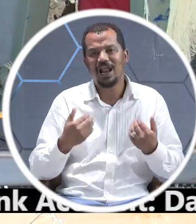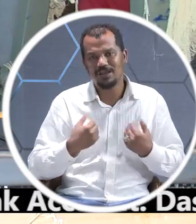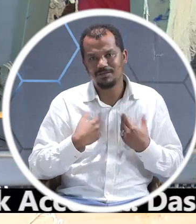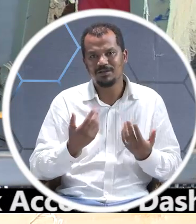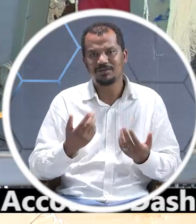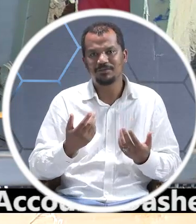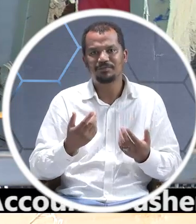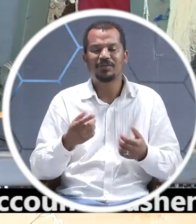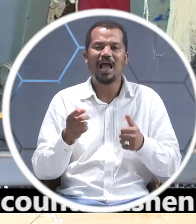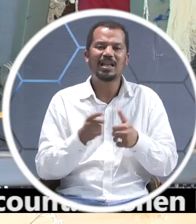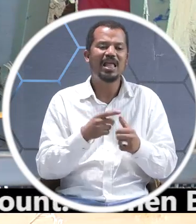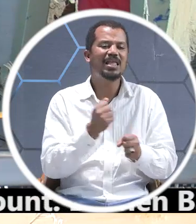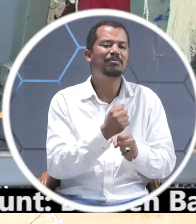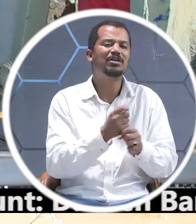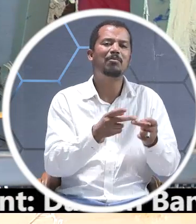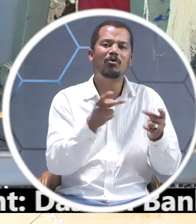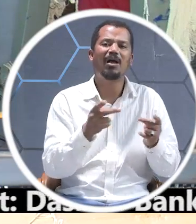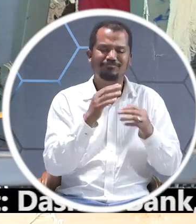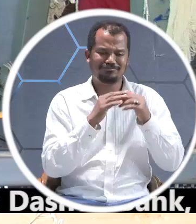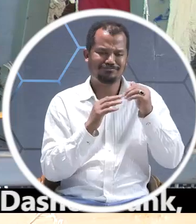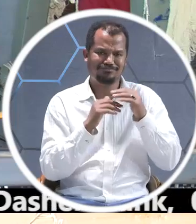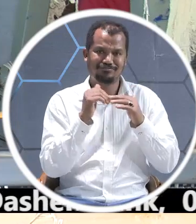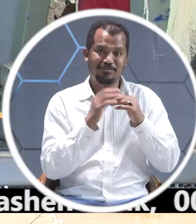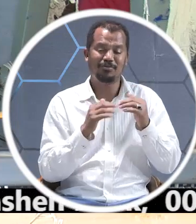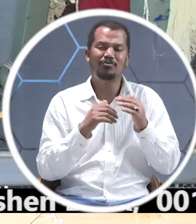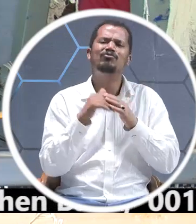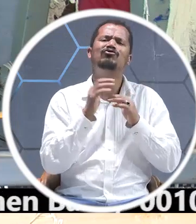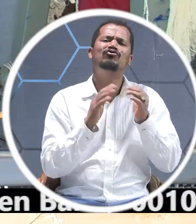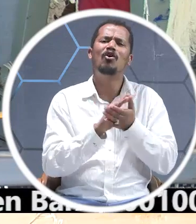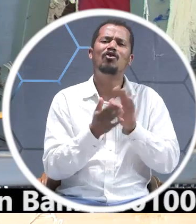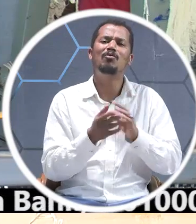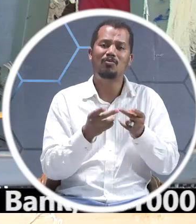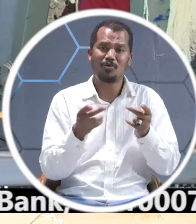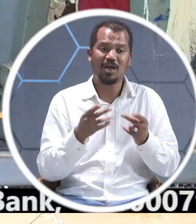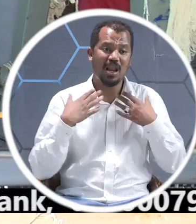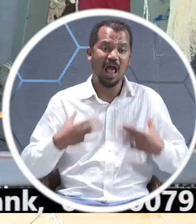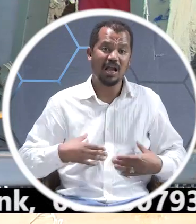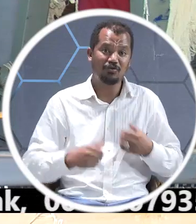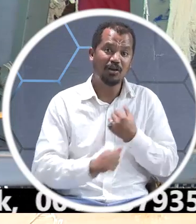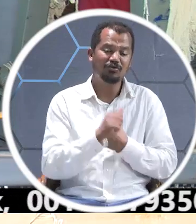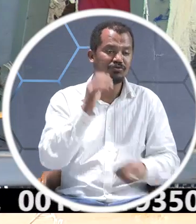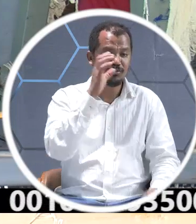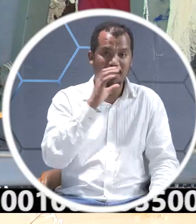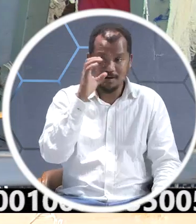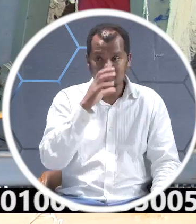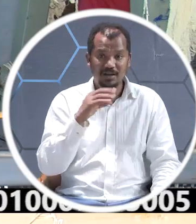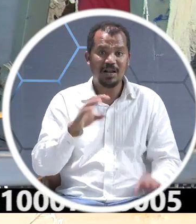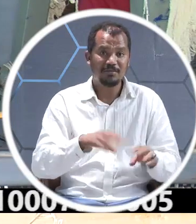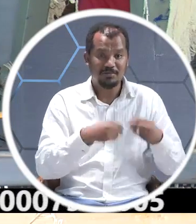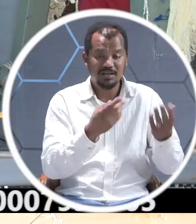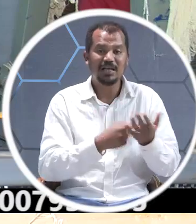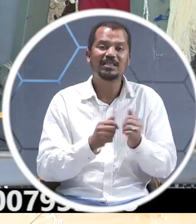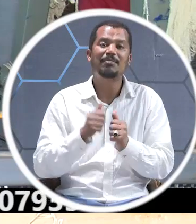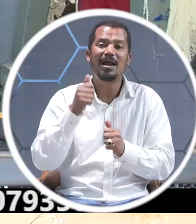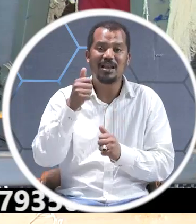بس لذی نندهنیا و یه مسیر به و تاوچن به ما مچاچت نه میتونه به تال نزیا کالگوداتن یوچ به ما فلالگ نه به مست